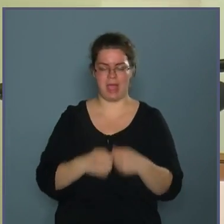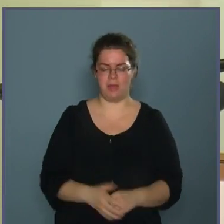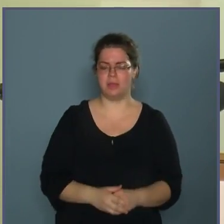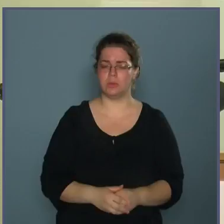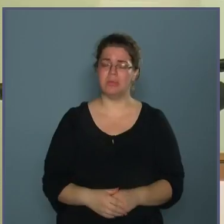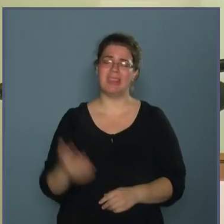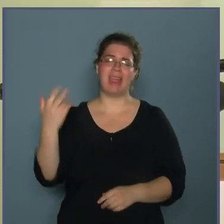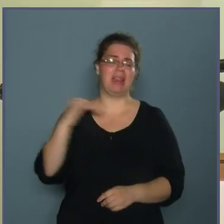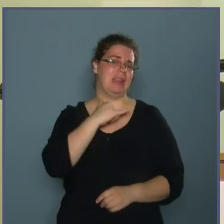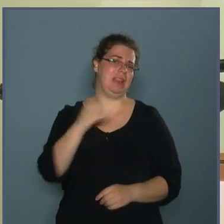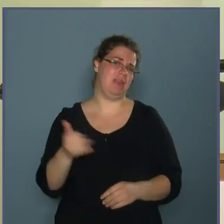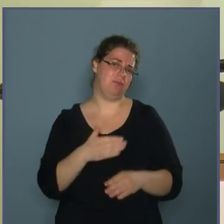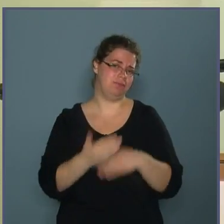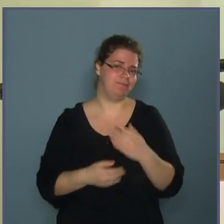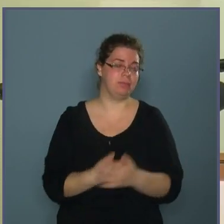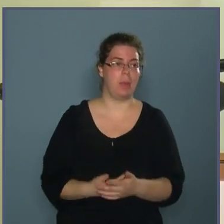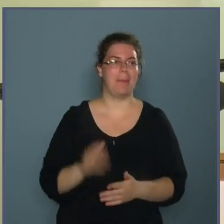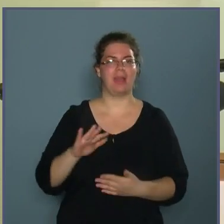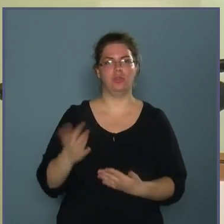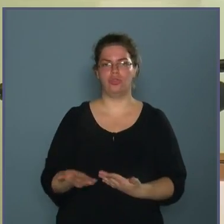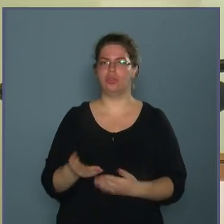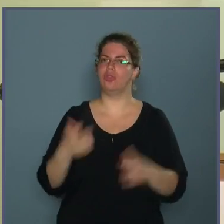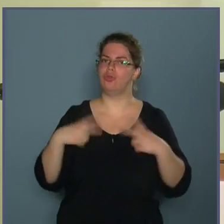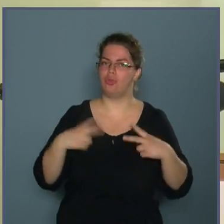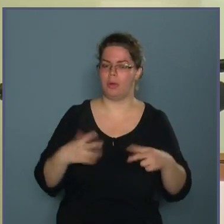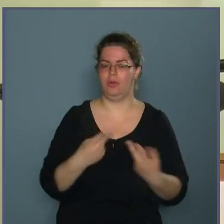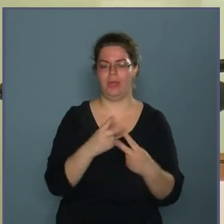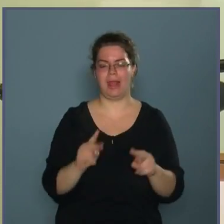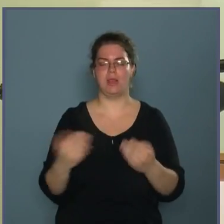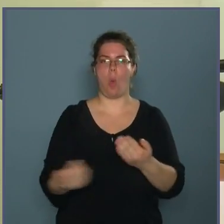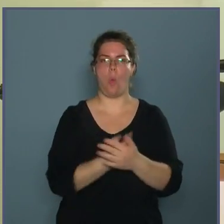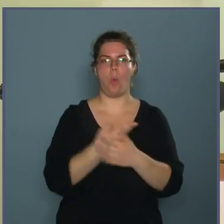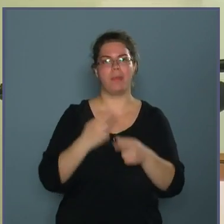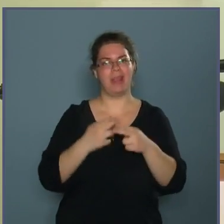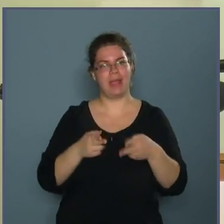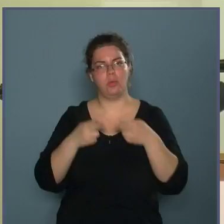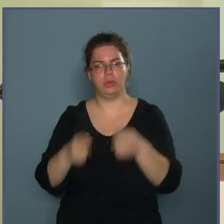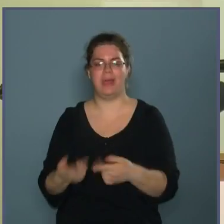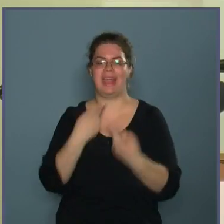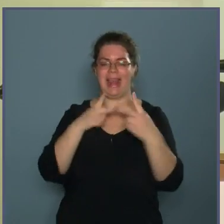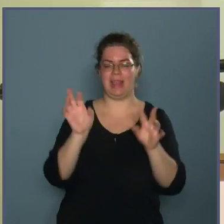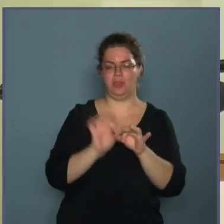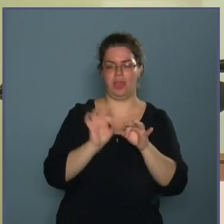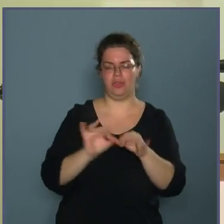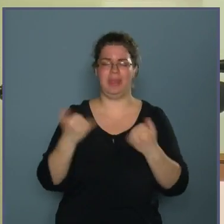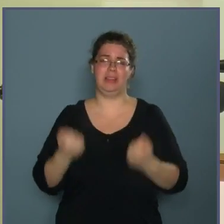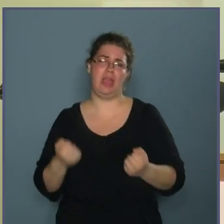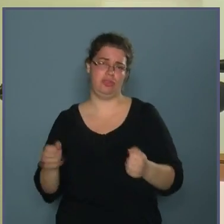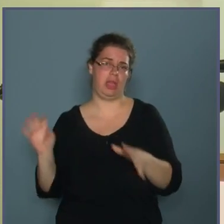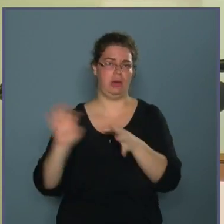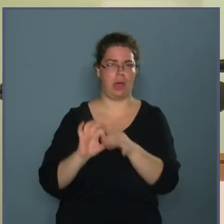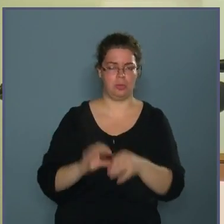Az eltelt évtizedek alatt meghonosodott hazánkban a sürgősségi ellátás, ehhez új betegutak, ellátási események és nehézségek